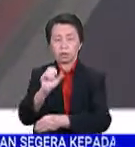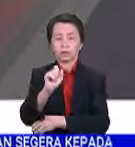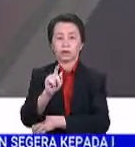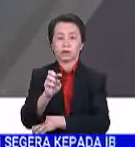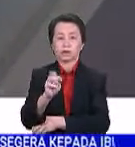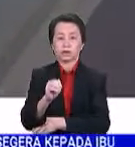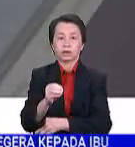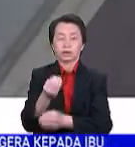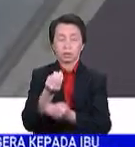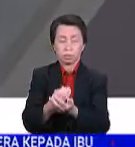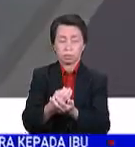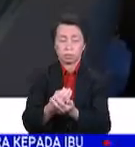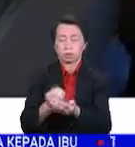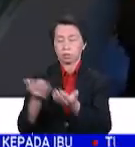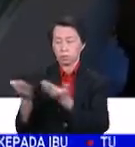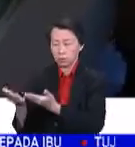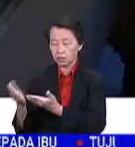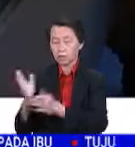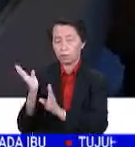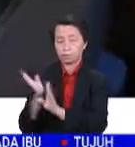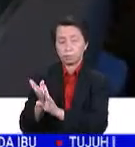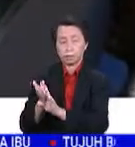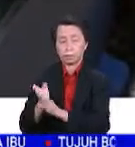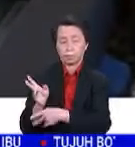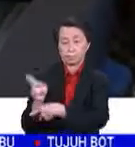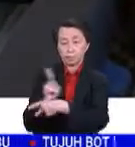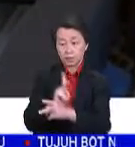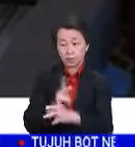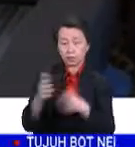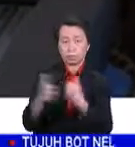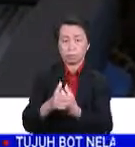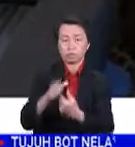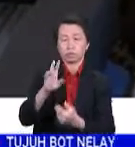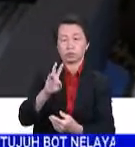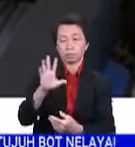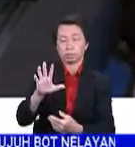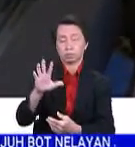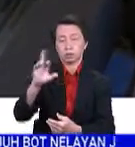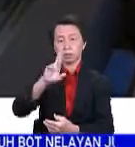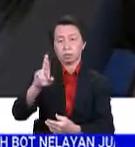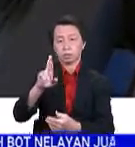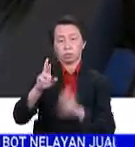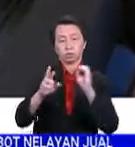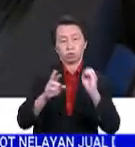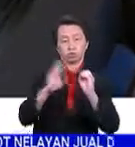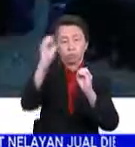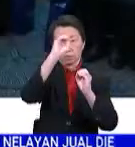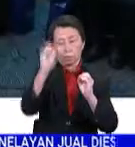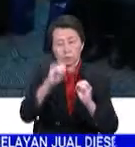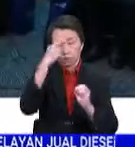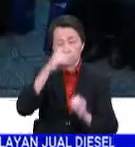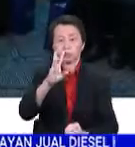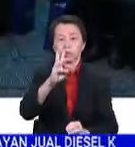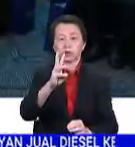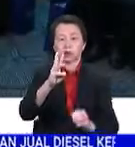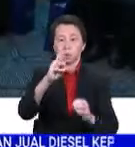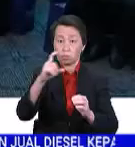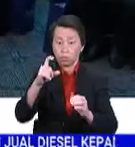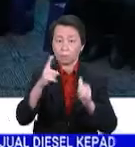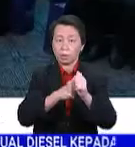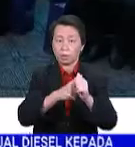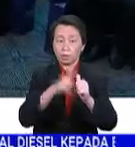microcredit oleh Eko Banks menerusi pinjaman sehingga 75.000 Ringgit pada keadaan kosong Kratos untuk enam bulan pertama